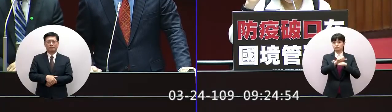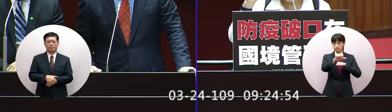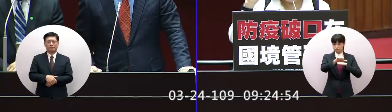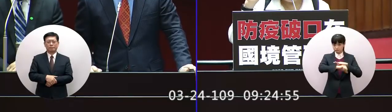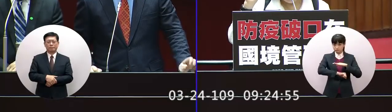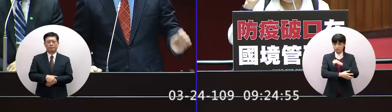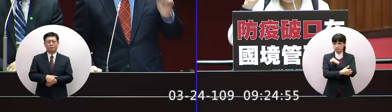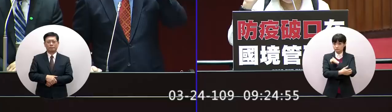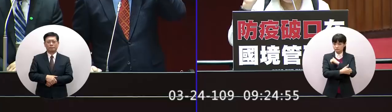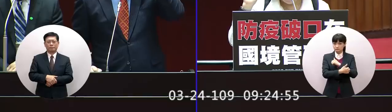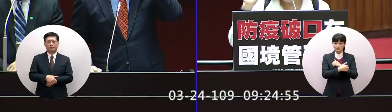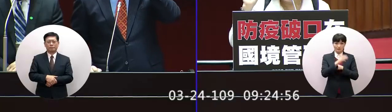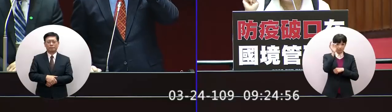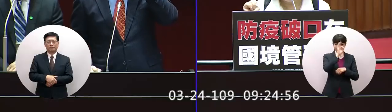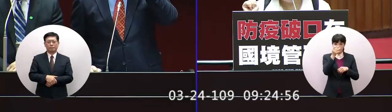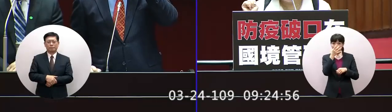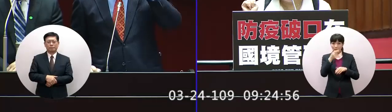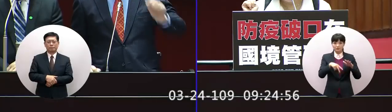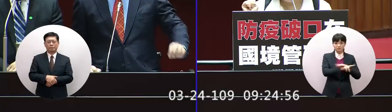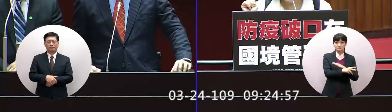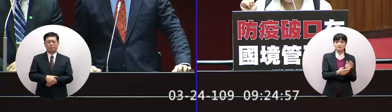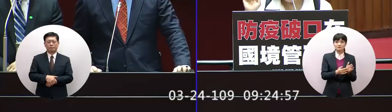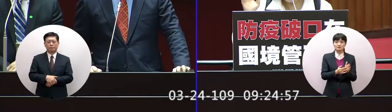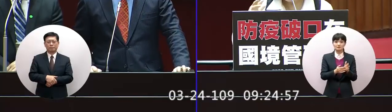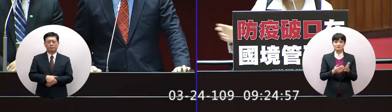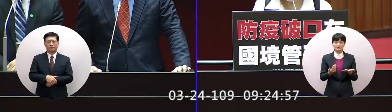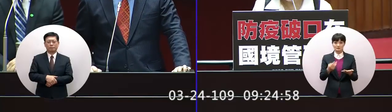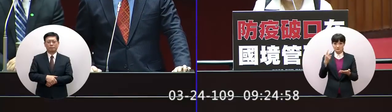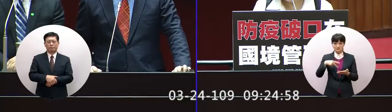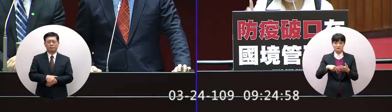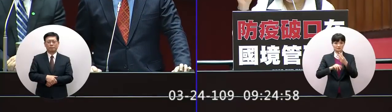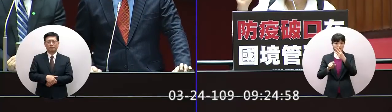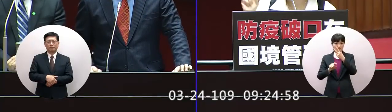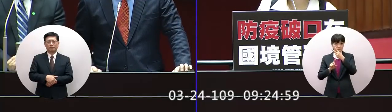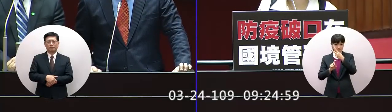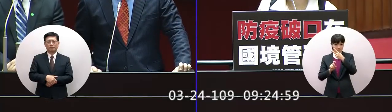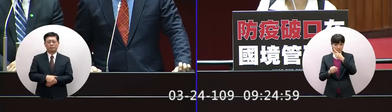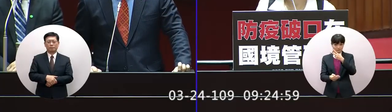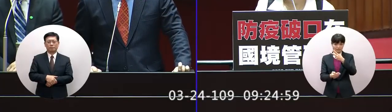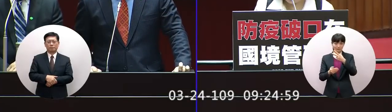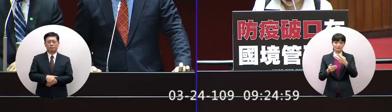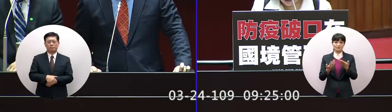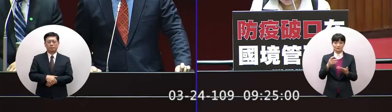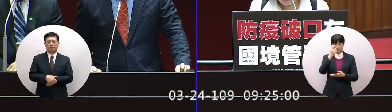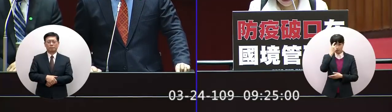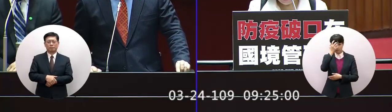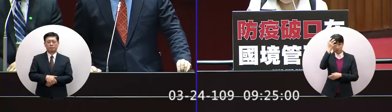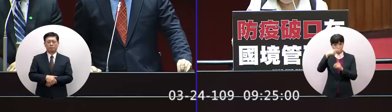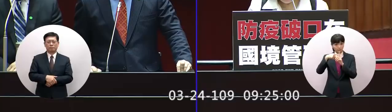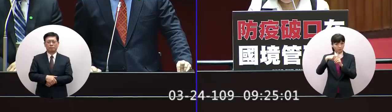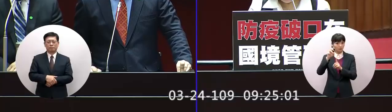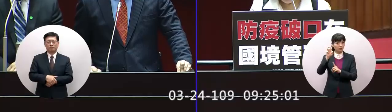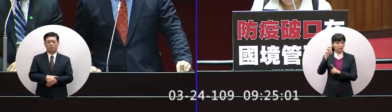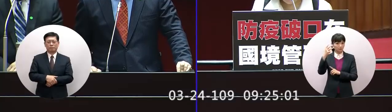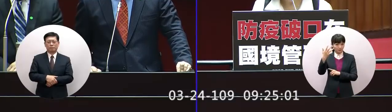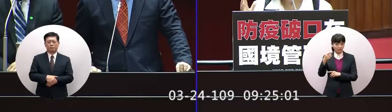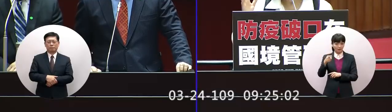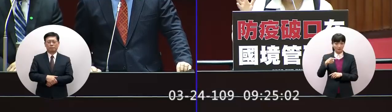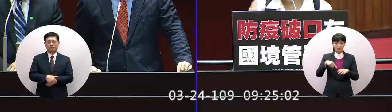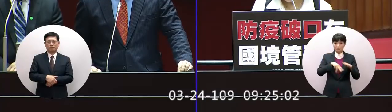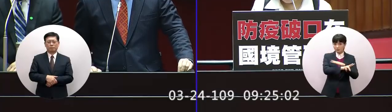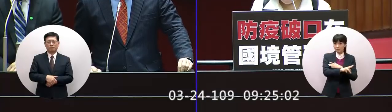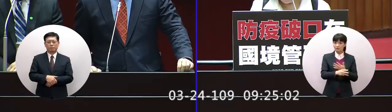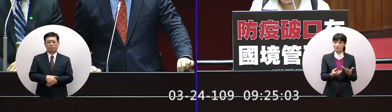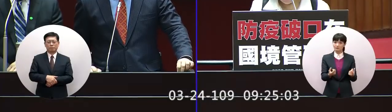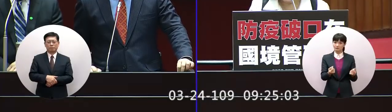3月19号其实还有一个发烧38度的失联移工，在送检的过程中逃走了啊。所以我们就可以看